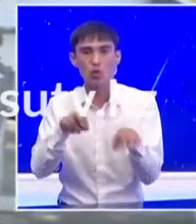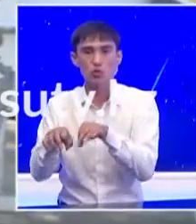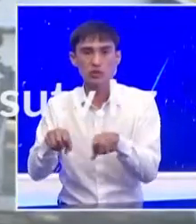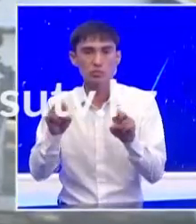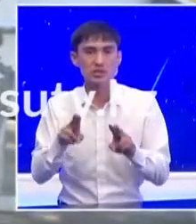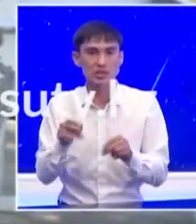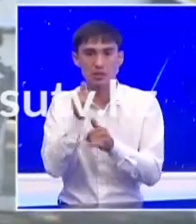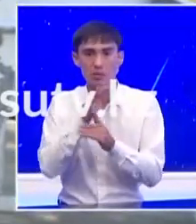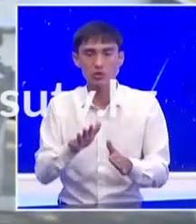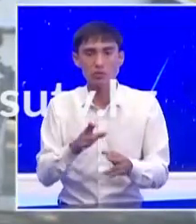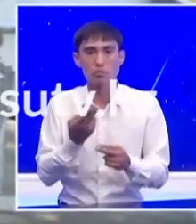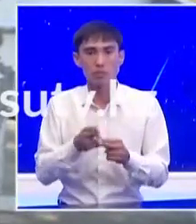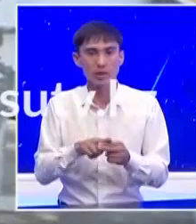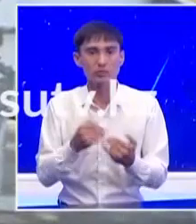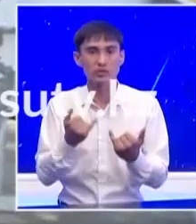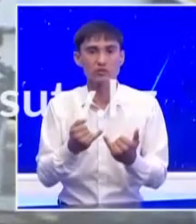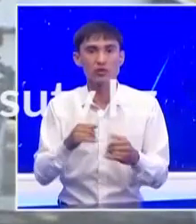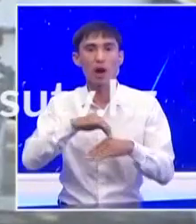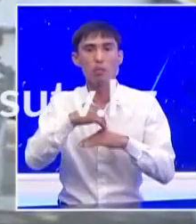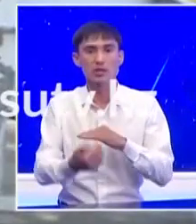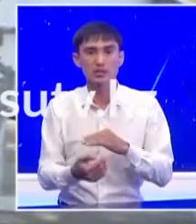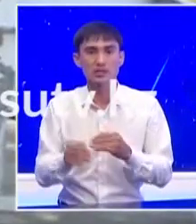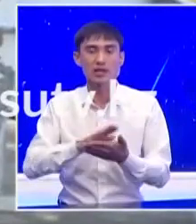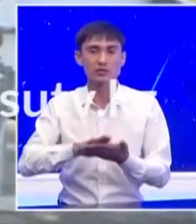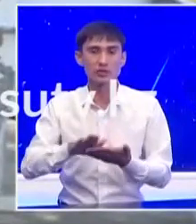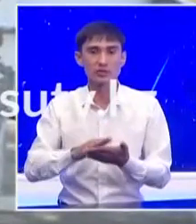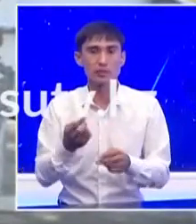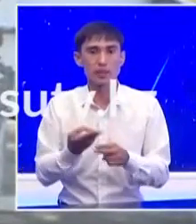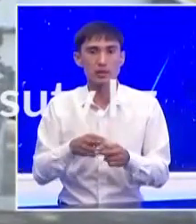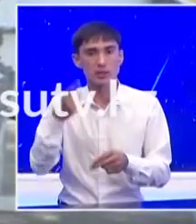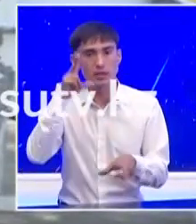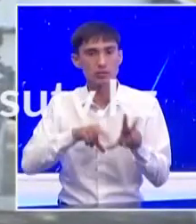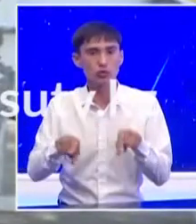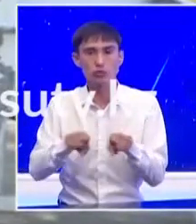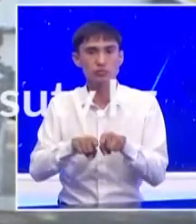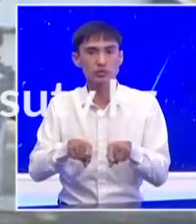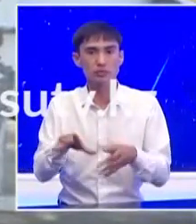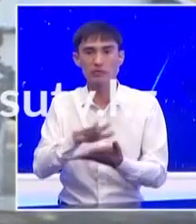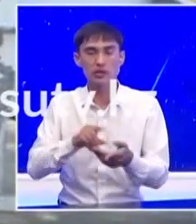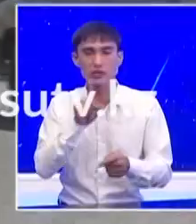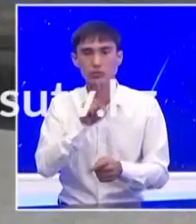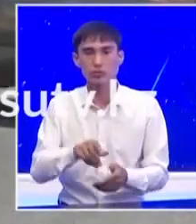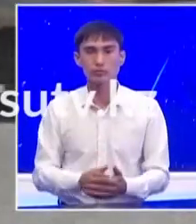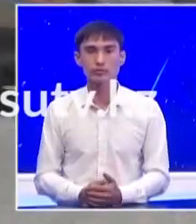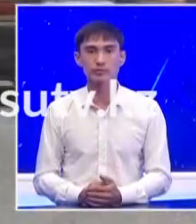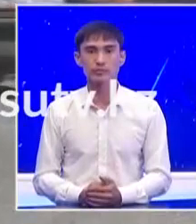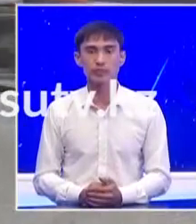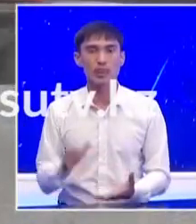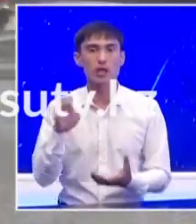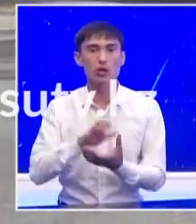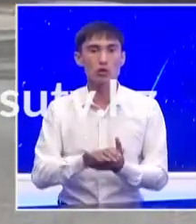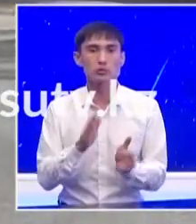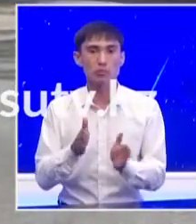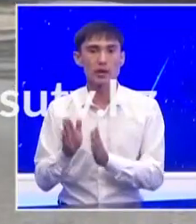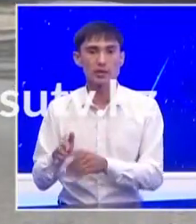спецтехнику было невозможно. Поэтому сегодня немного запоздали с вывозом. Надеемся, что подобные случаи не повторятся. Ознакомившись с